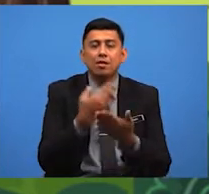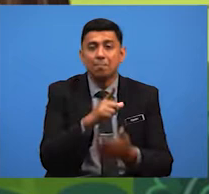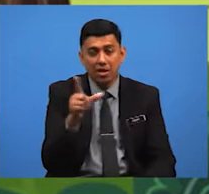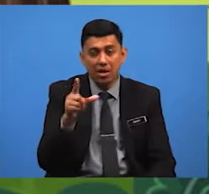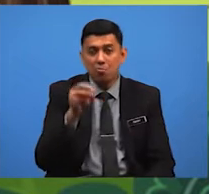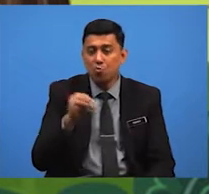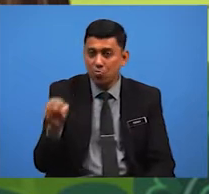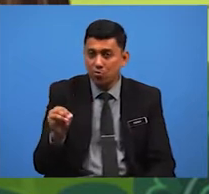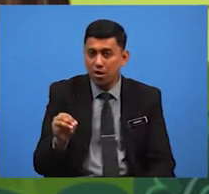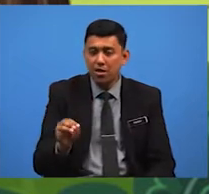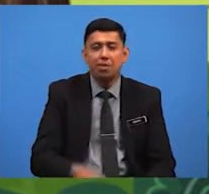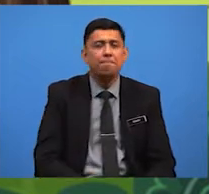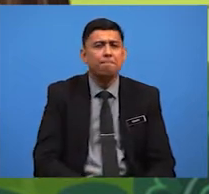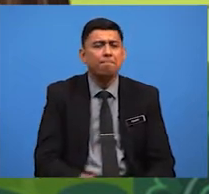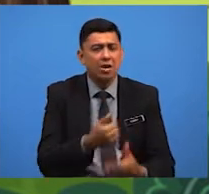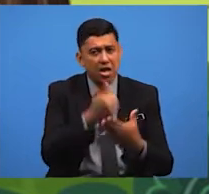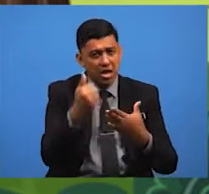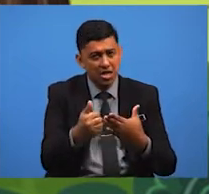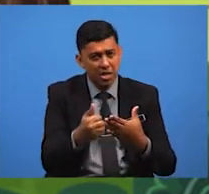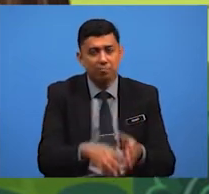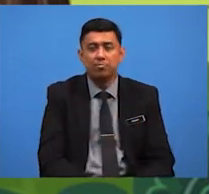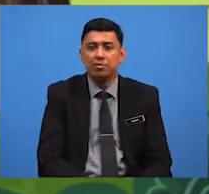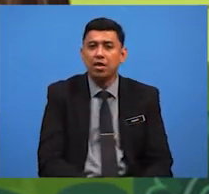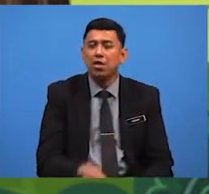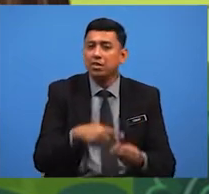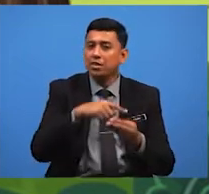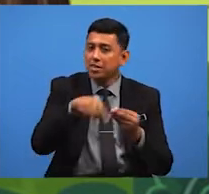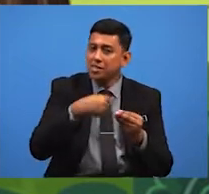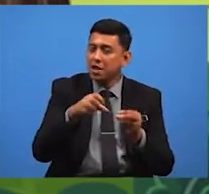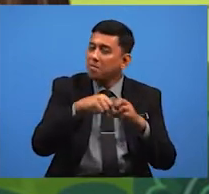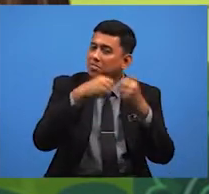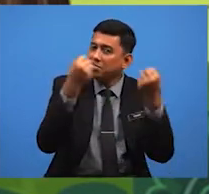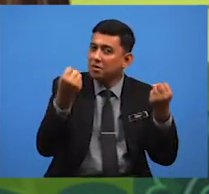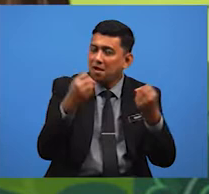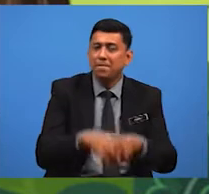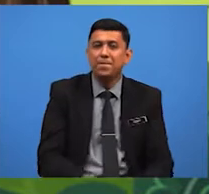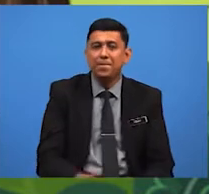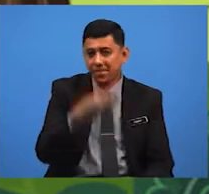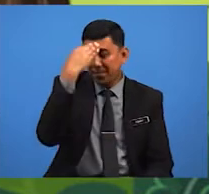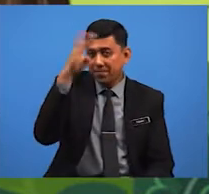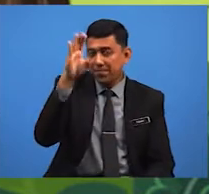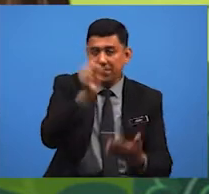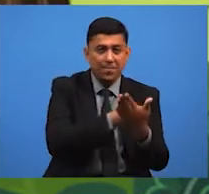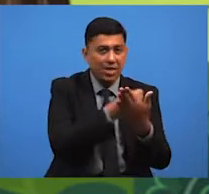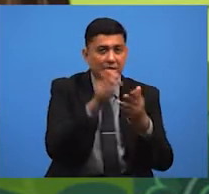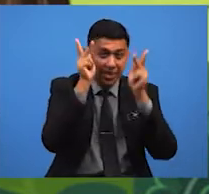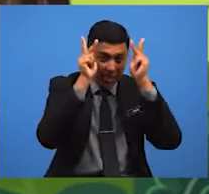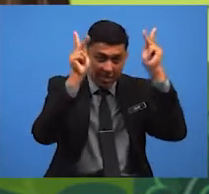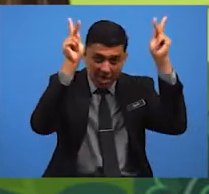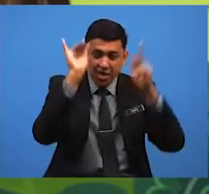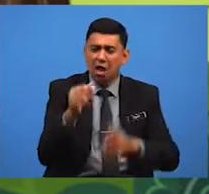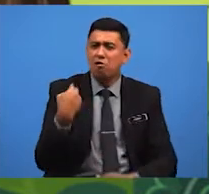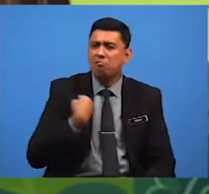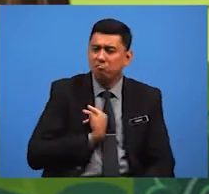Baiklah murid sekalian, dengan berakhirnya kupasan tentang komponen sastra bagi sajak kijang yang